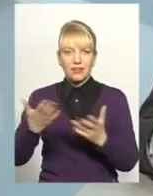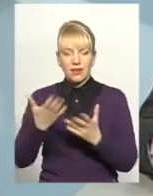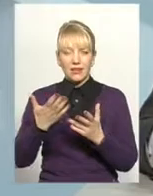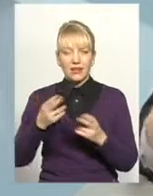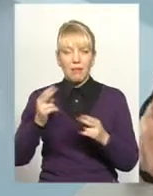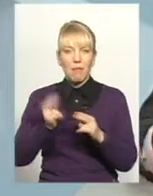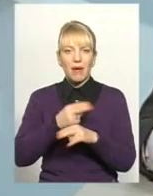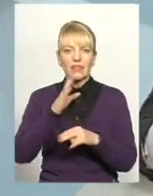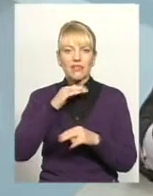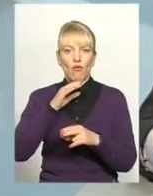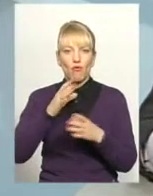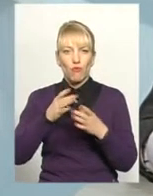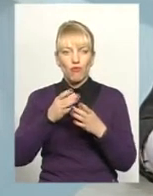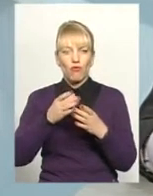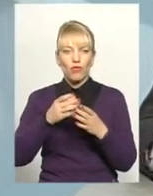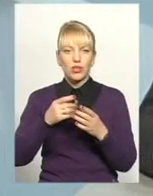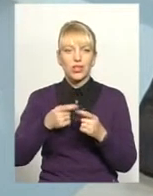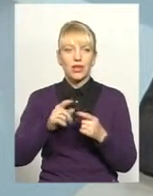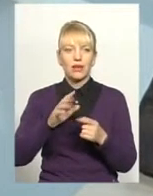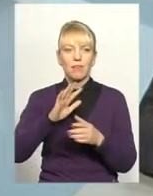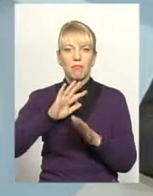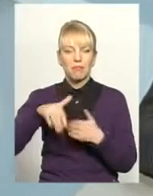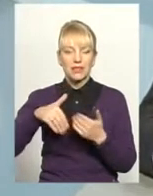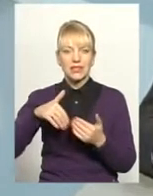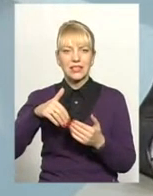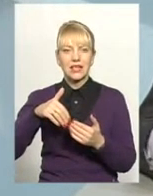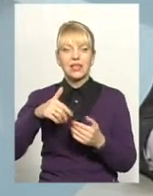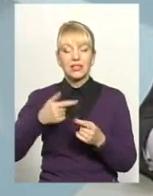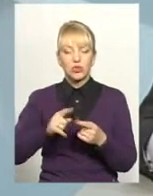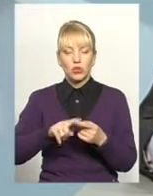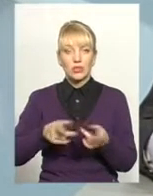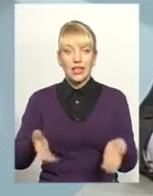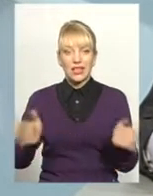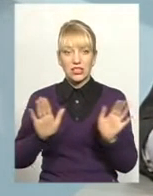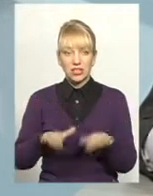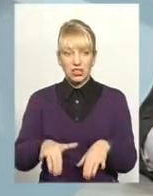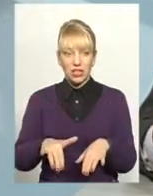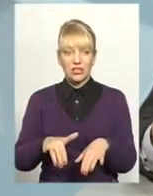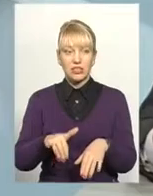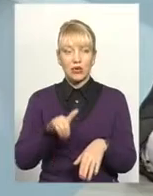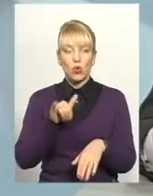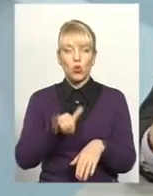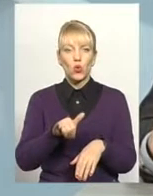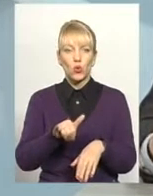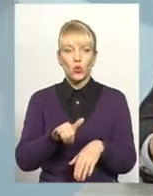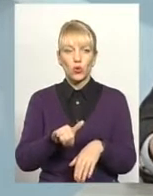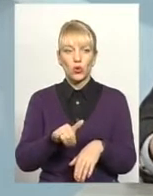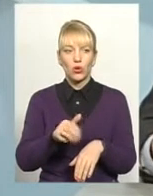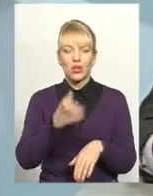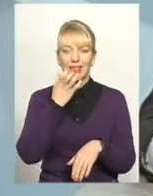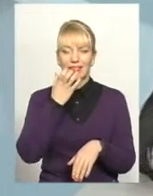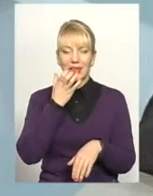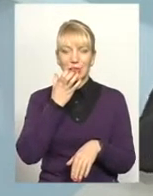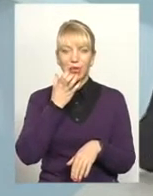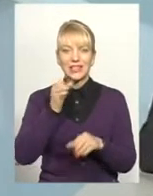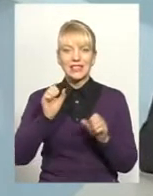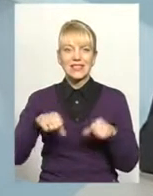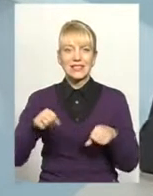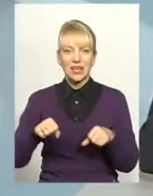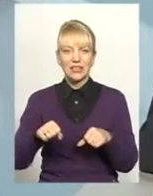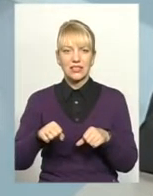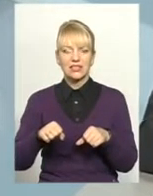обезвожується після бродіння, значить, і залишається, в нього теплотворна здатність вища, ніж в антрацита. З нього можна